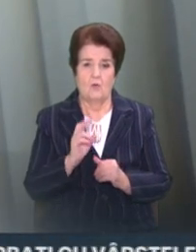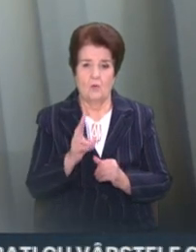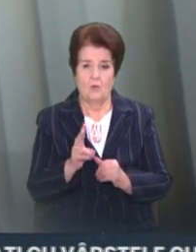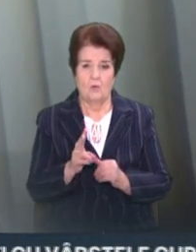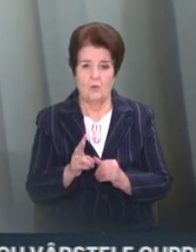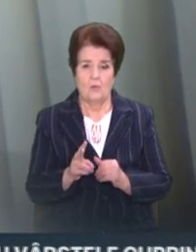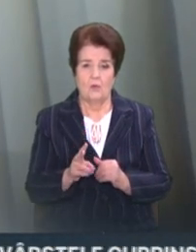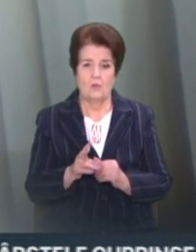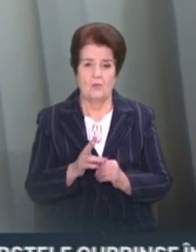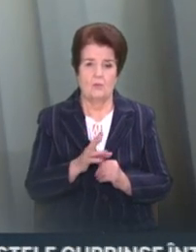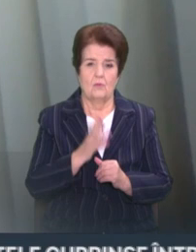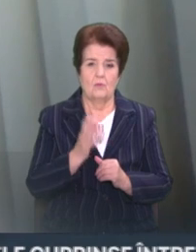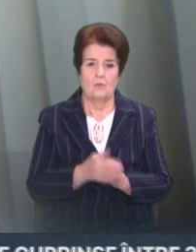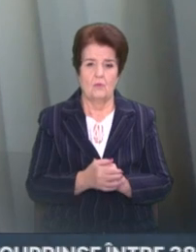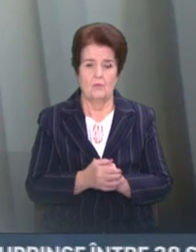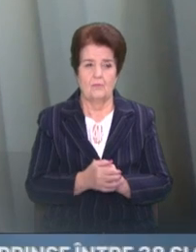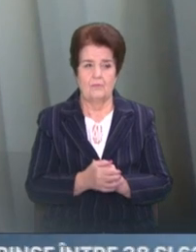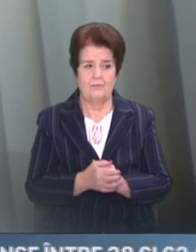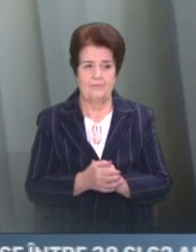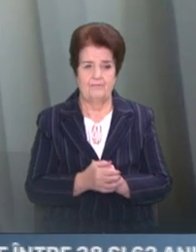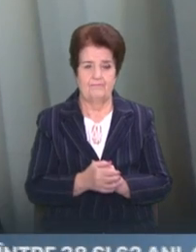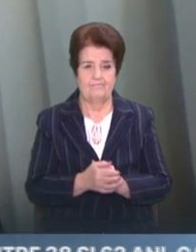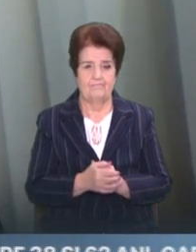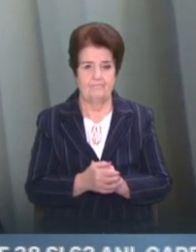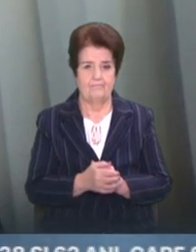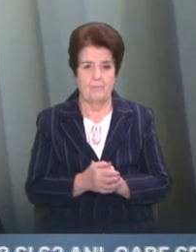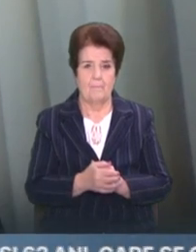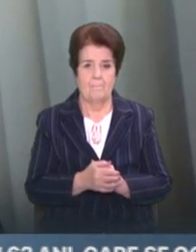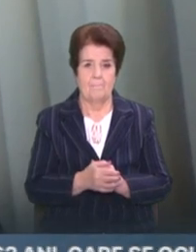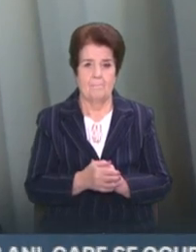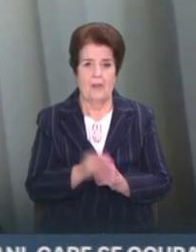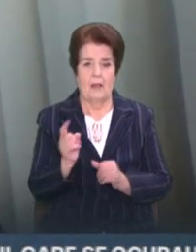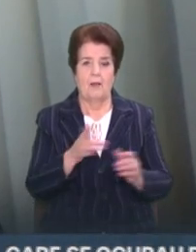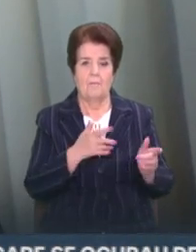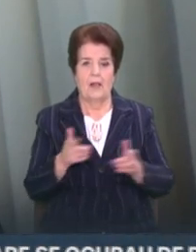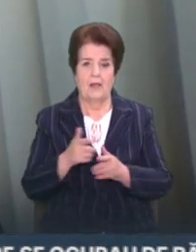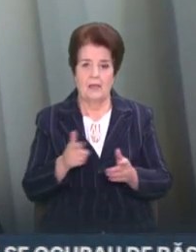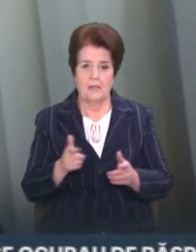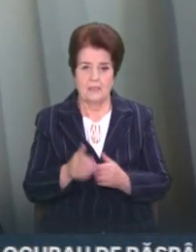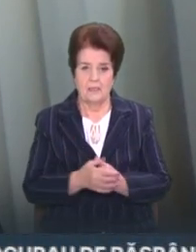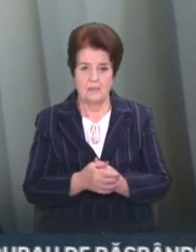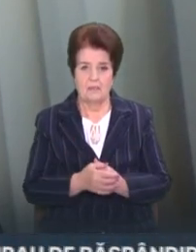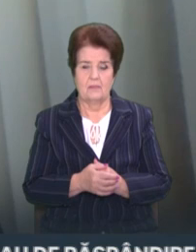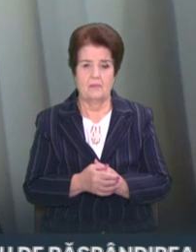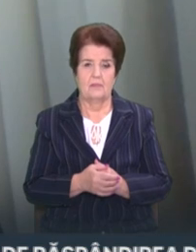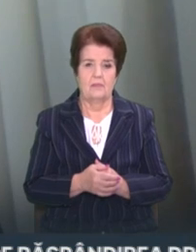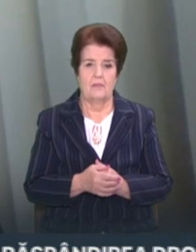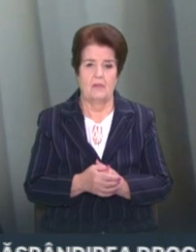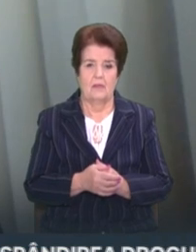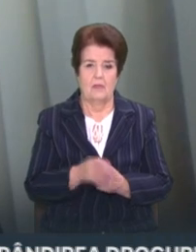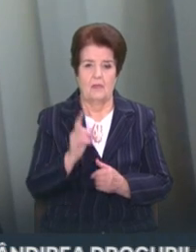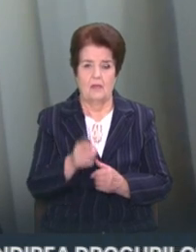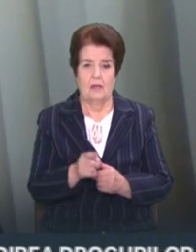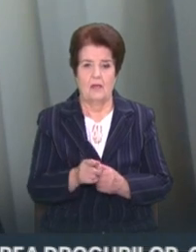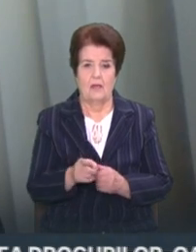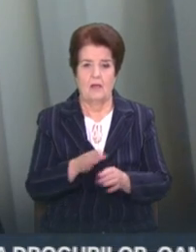practic, fiindcă unul din factorii care au influențat ajustarea tarifelor reprezint cursul de schimb valutar al